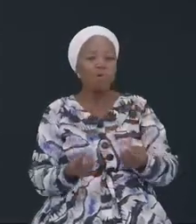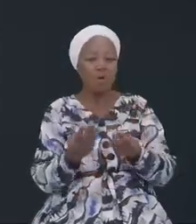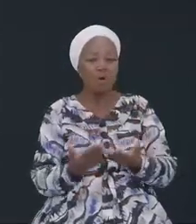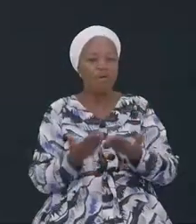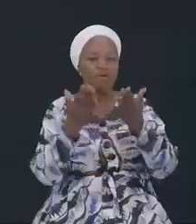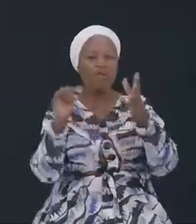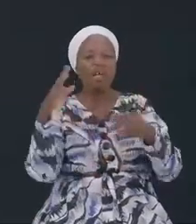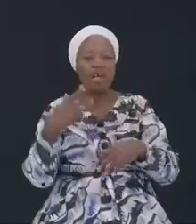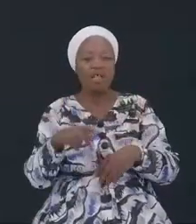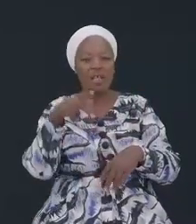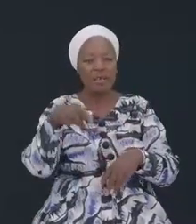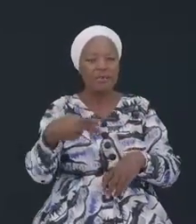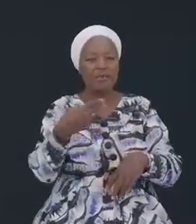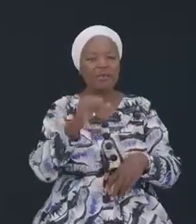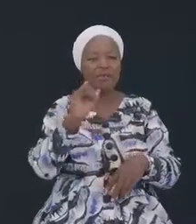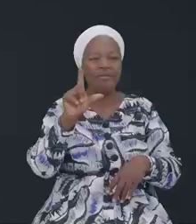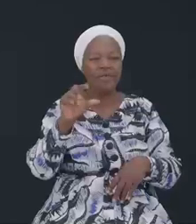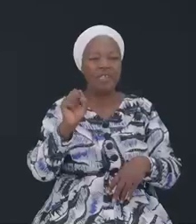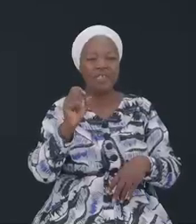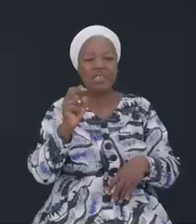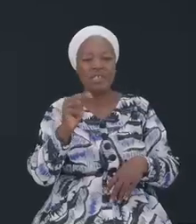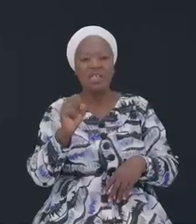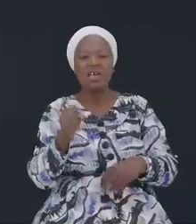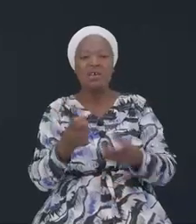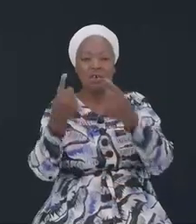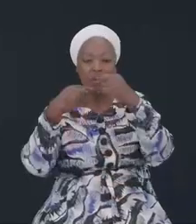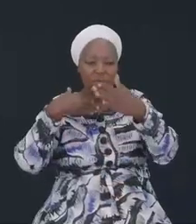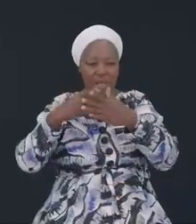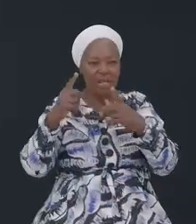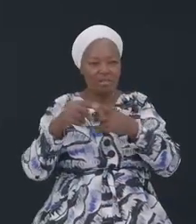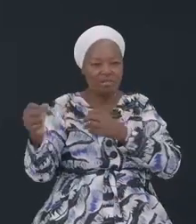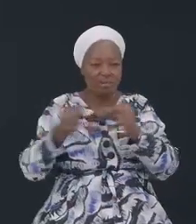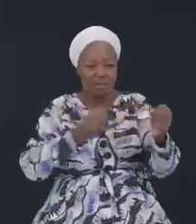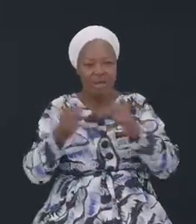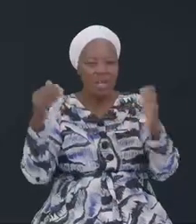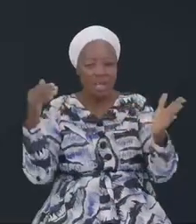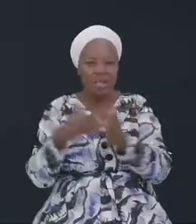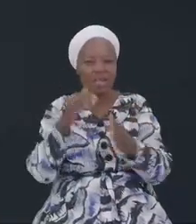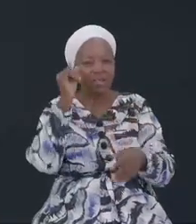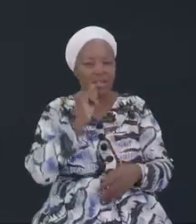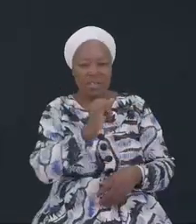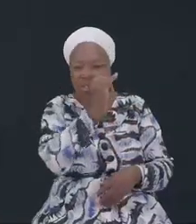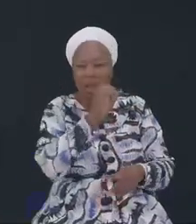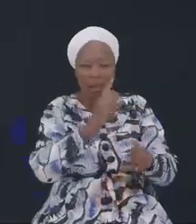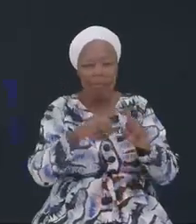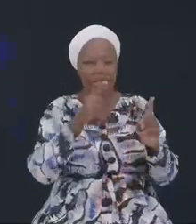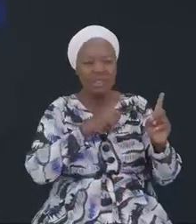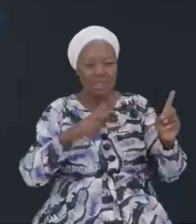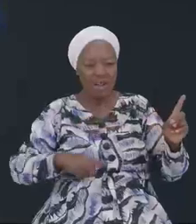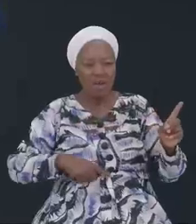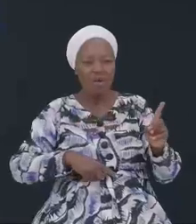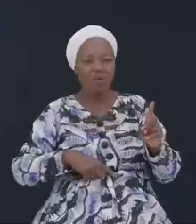les Philistins s'approchèrent pour attaquer Israël. L'Éternel fit retentir en ce